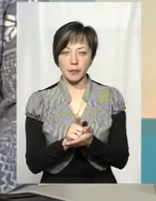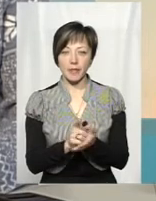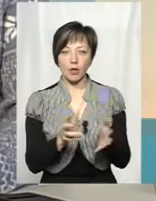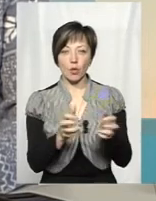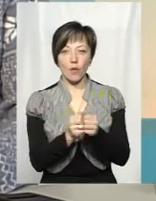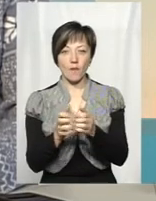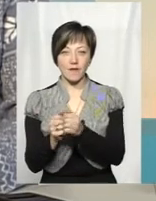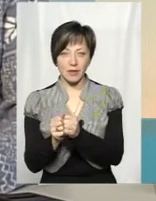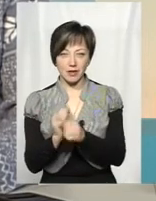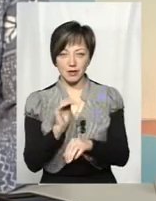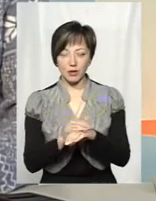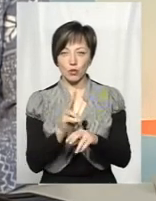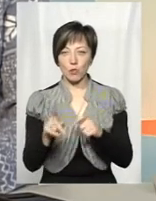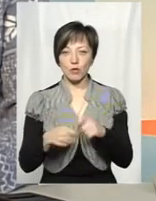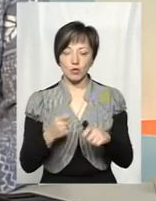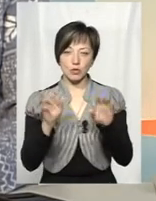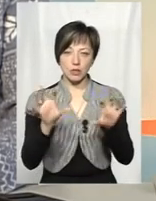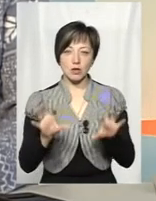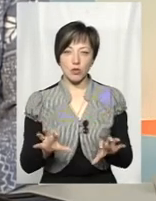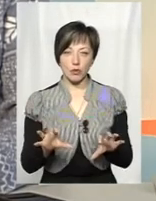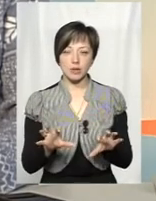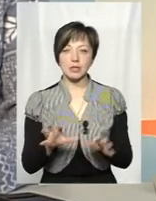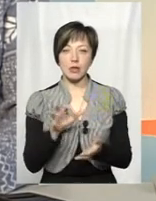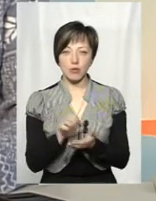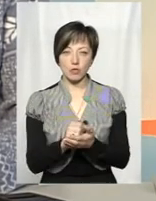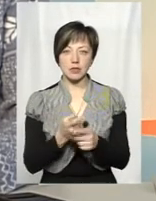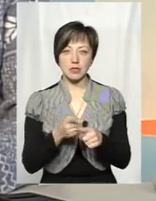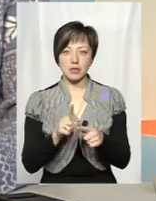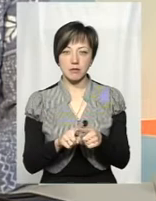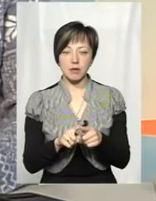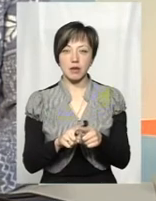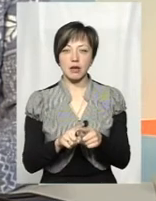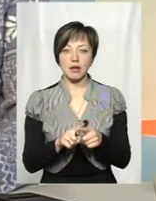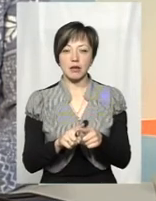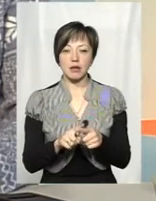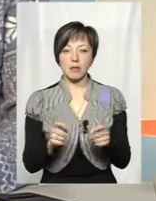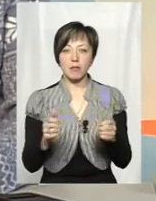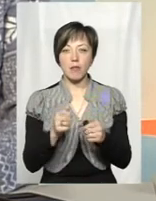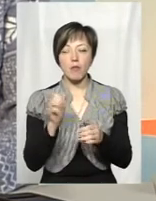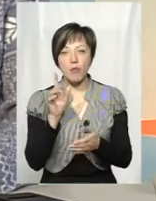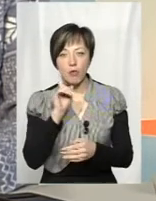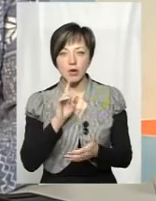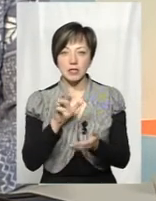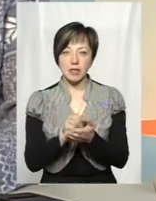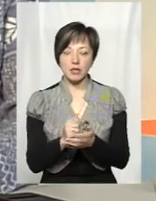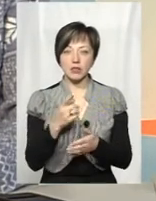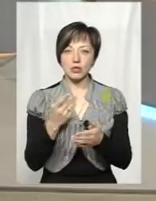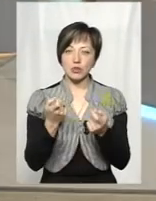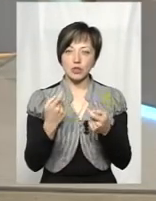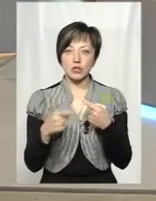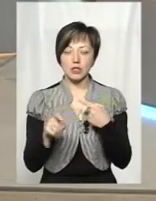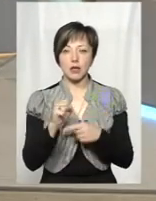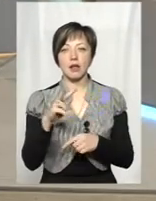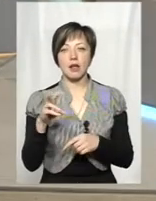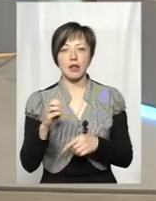хто порушує законодавство, займуться тим впритул. Поки що вони зайняті дещо іншим. Однак,